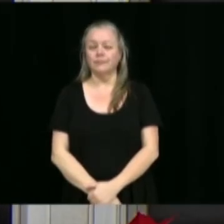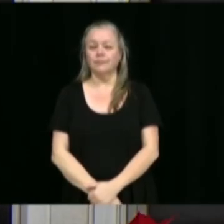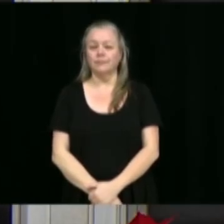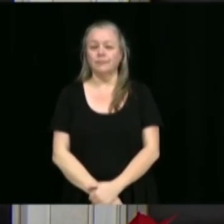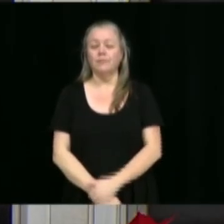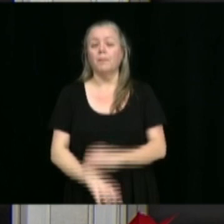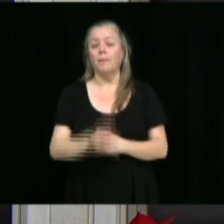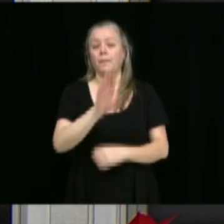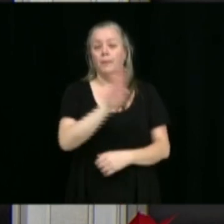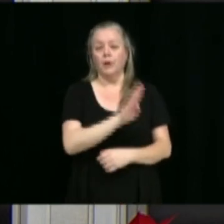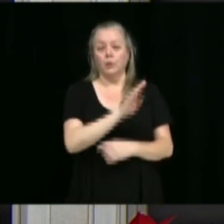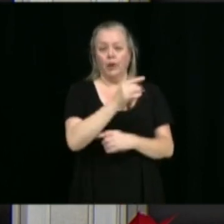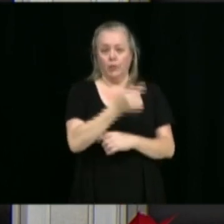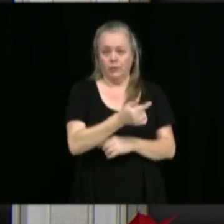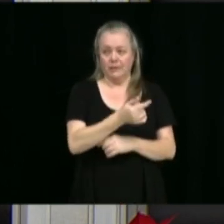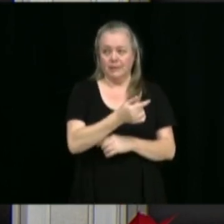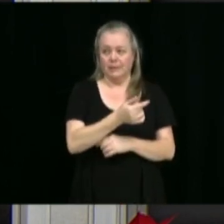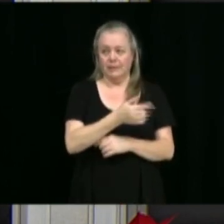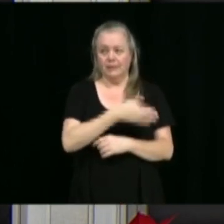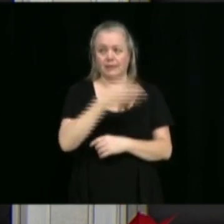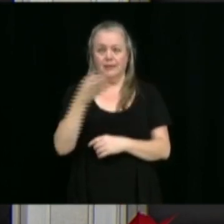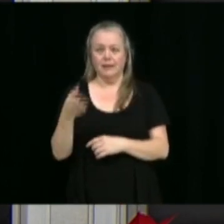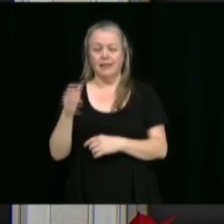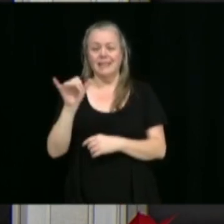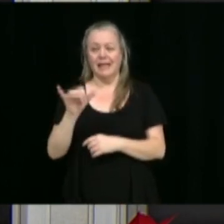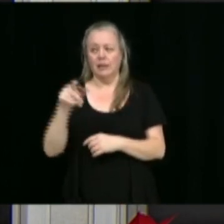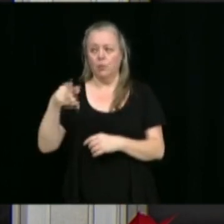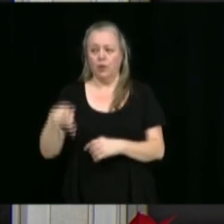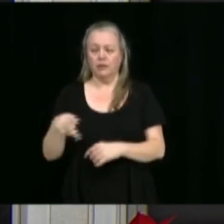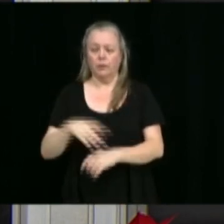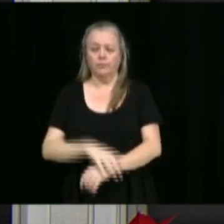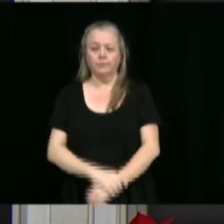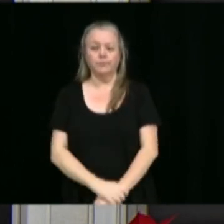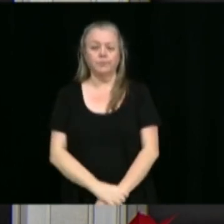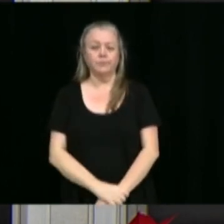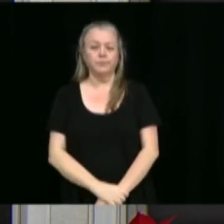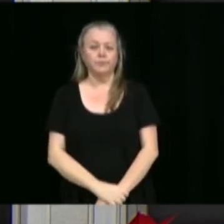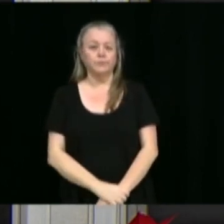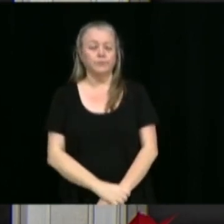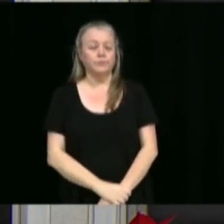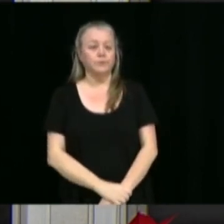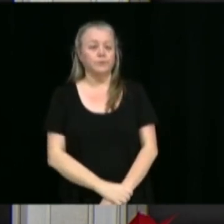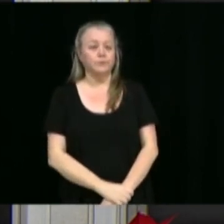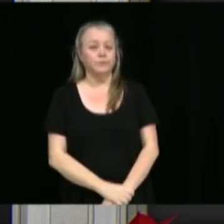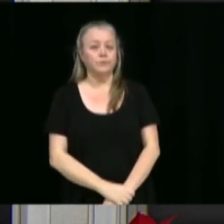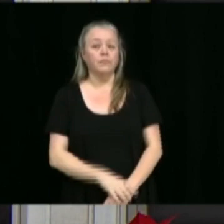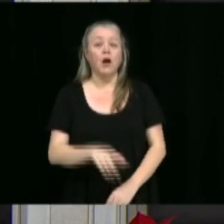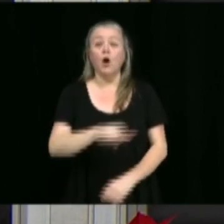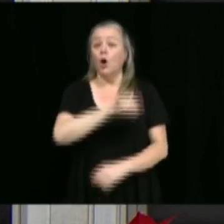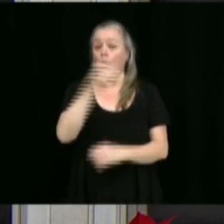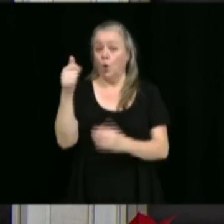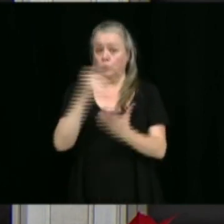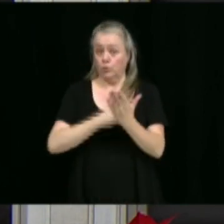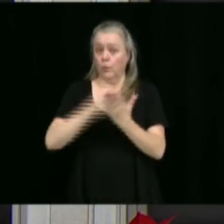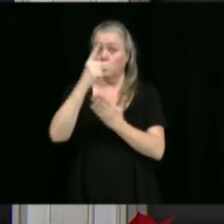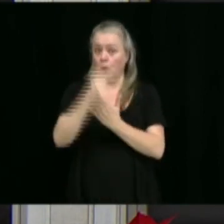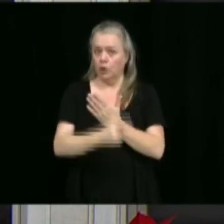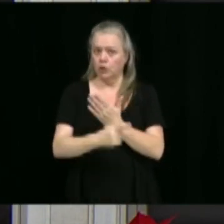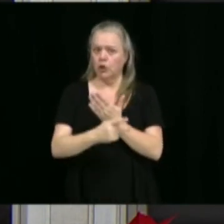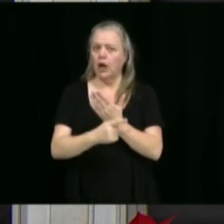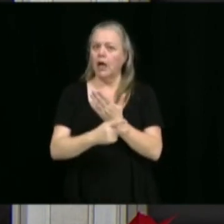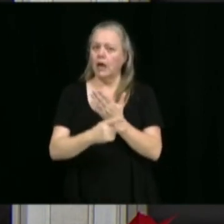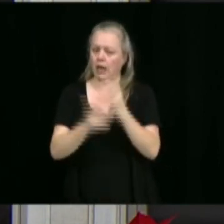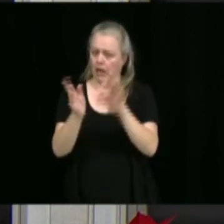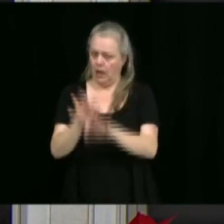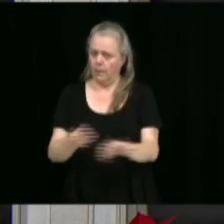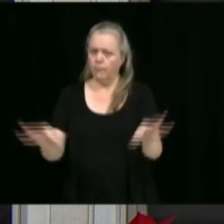Benoît Gauthier. Yannick Poisson. Donc, un autre projet d'envergure quand même qui va voir le